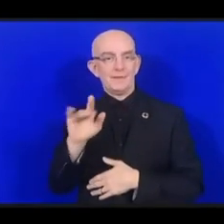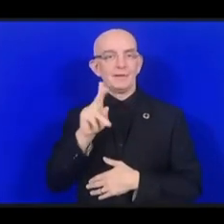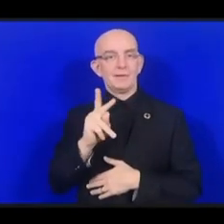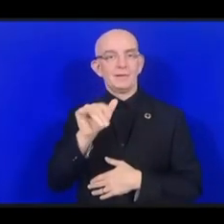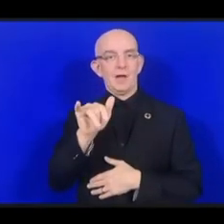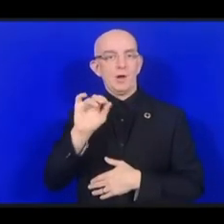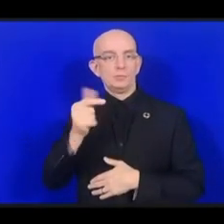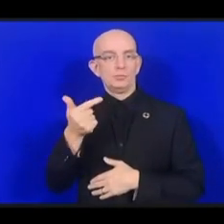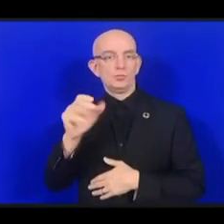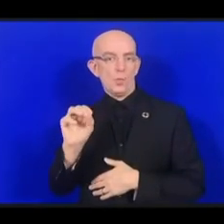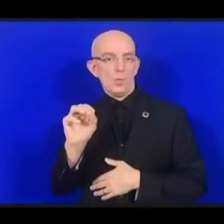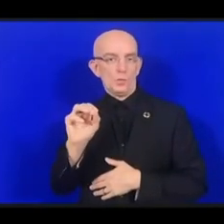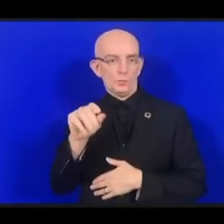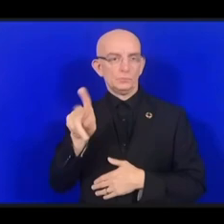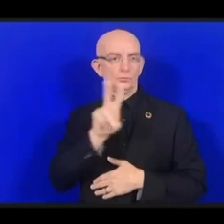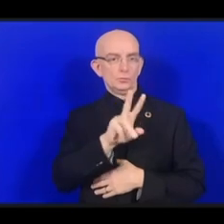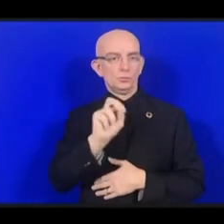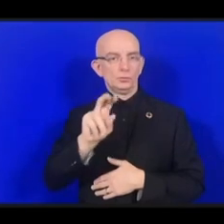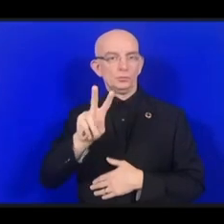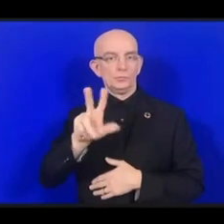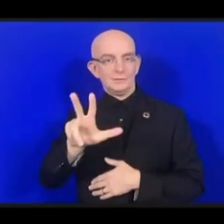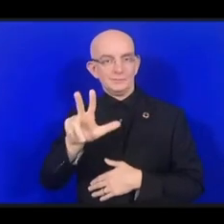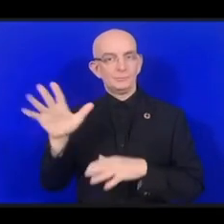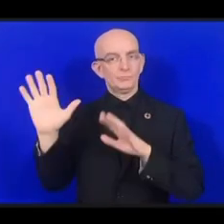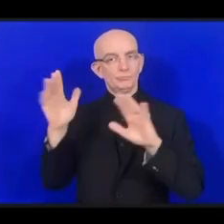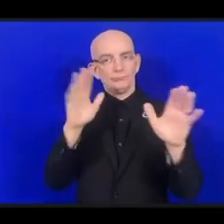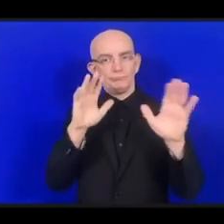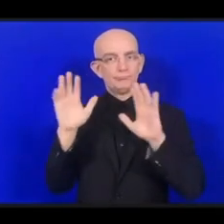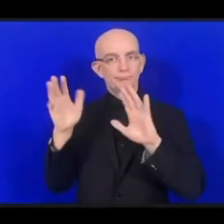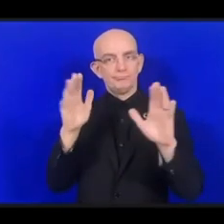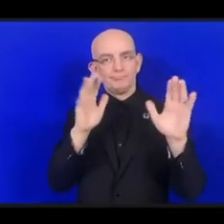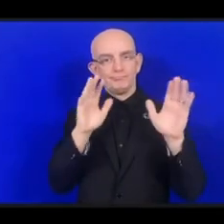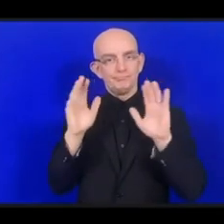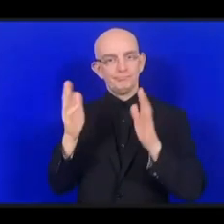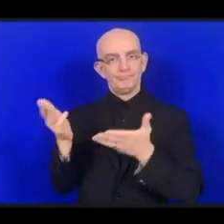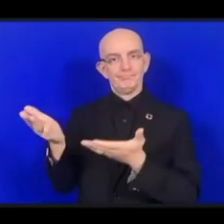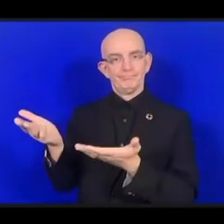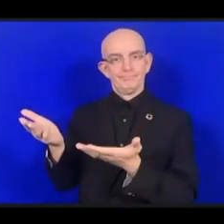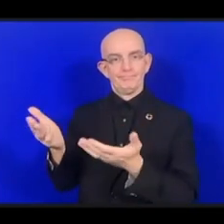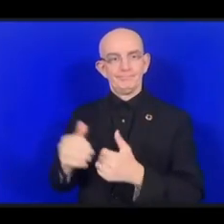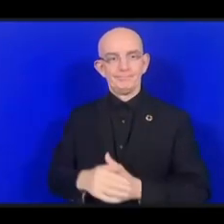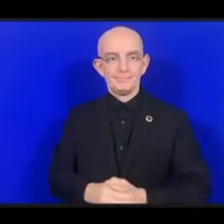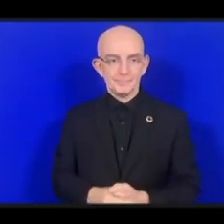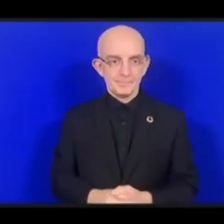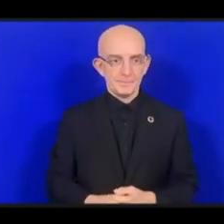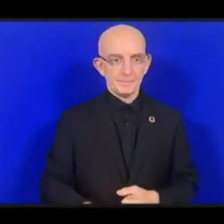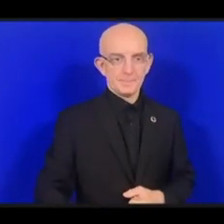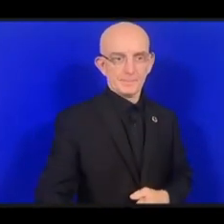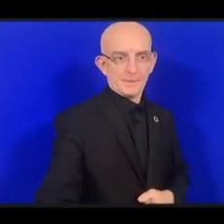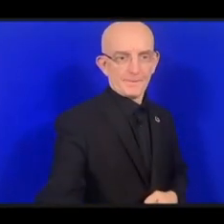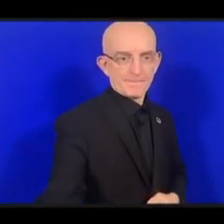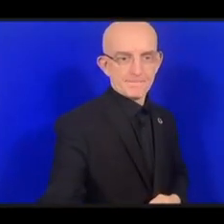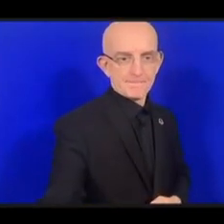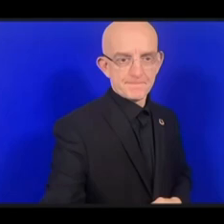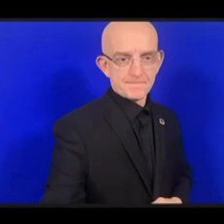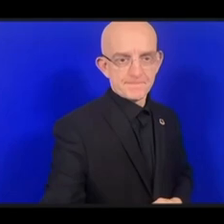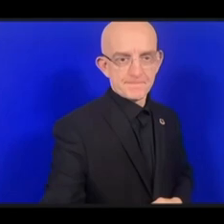سيهان رئيس كهنه معبد كيوميزو وندعوه للقدوم الى